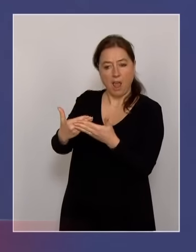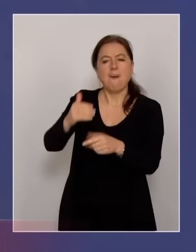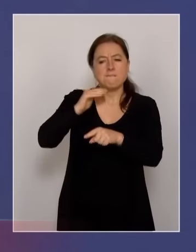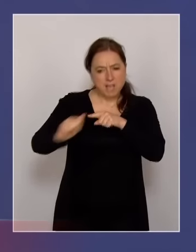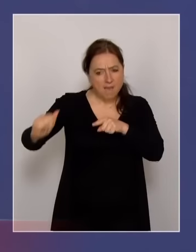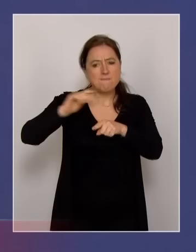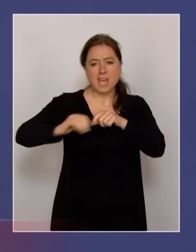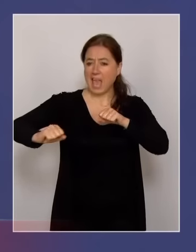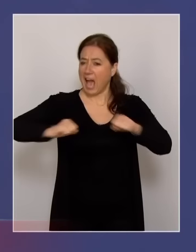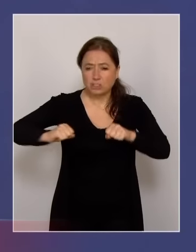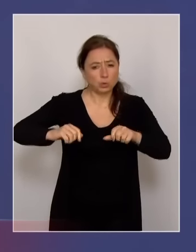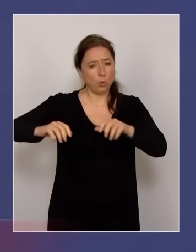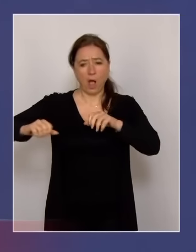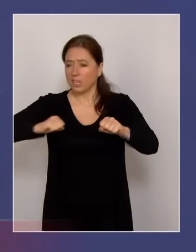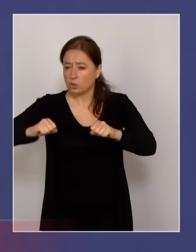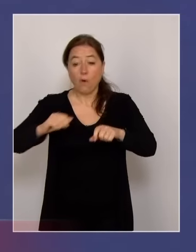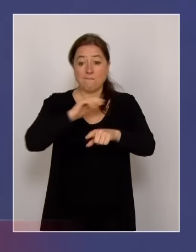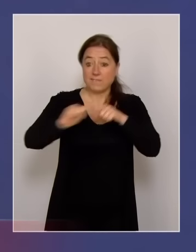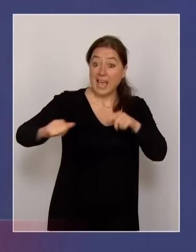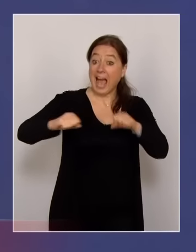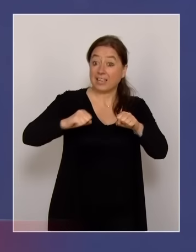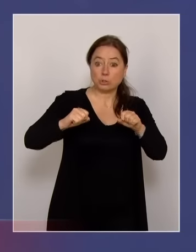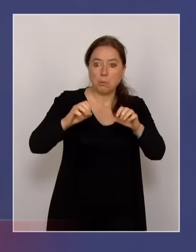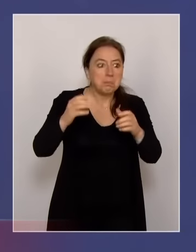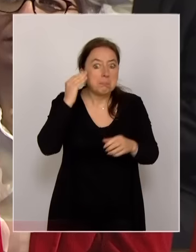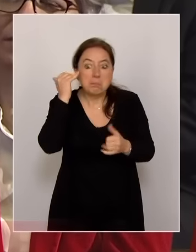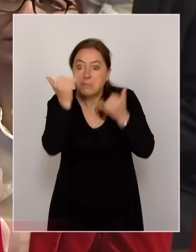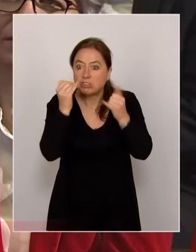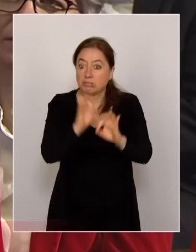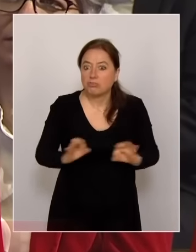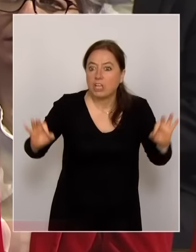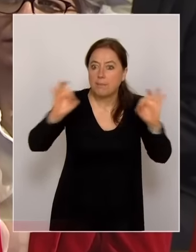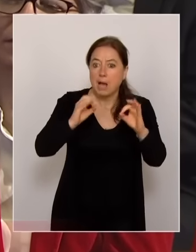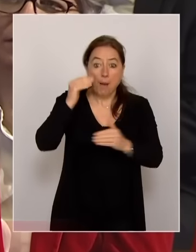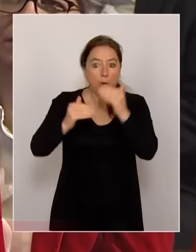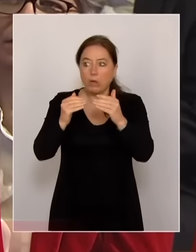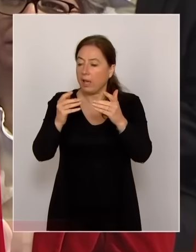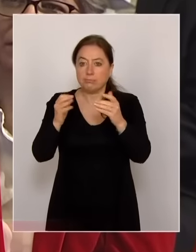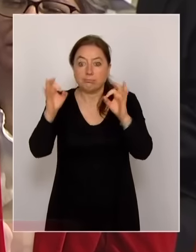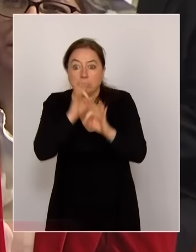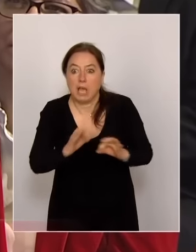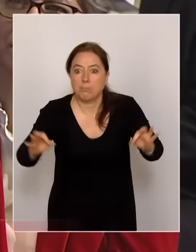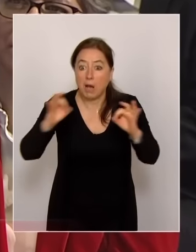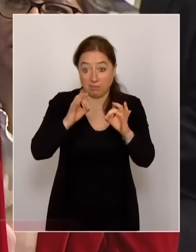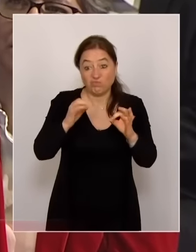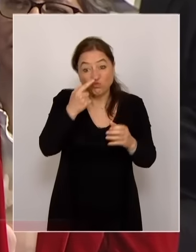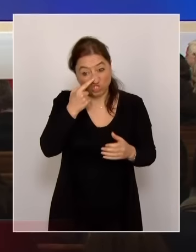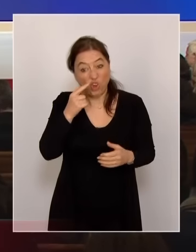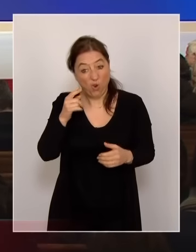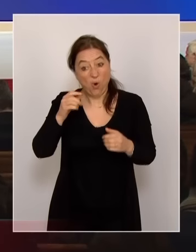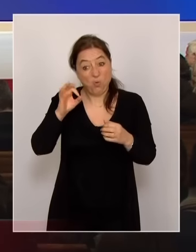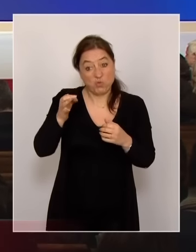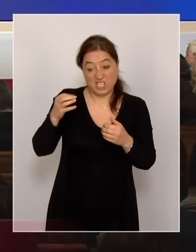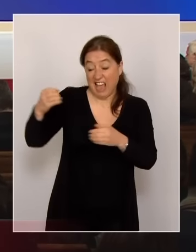Alors, sans cette action, sans ces progrès de la souveraineté et de'unité européenne, sans doute, aurions-nous été dépassés par l'histoire.